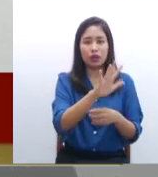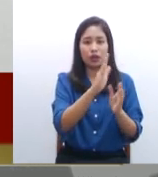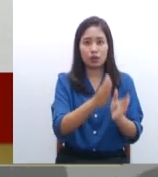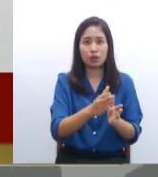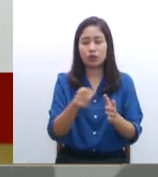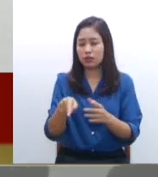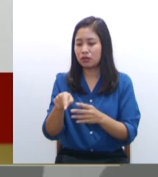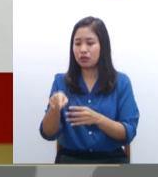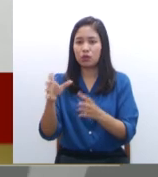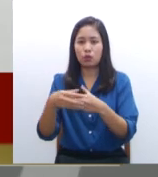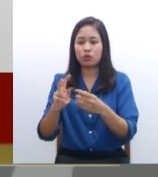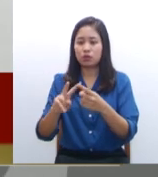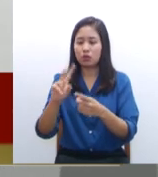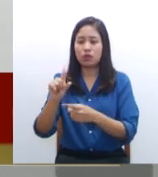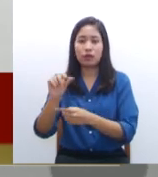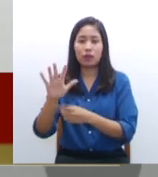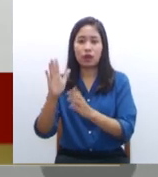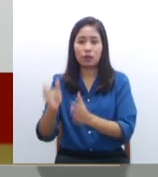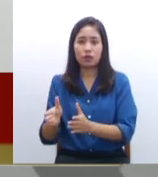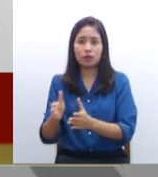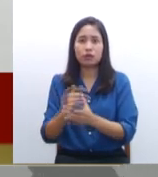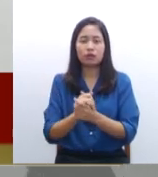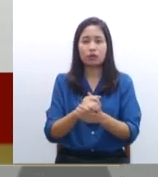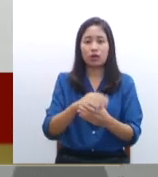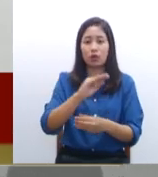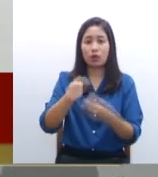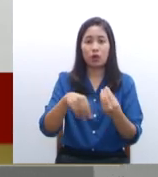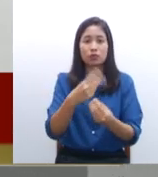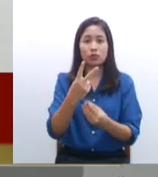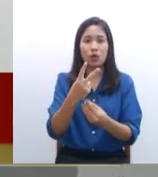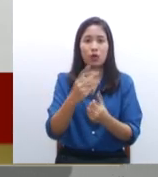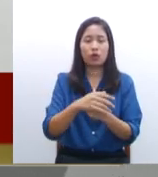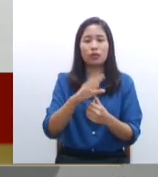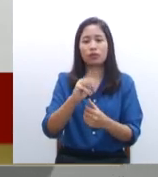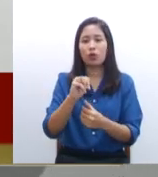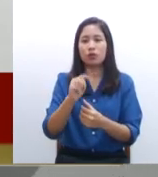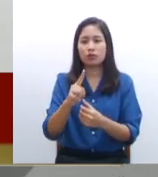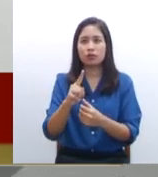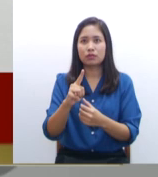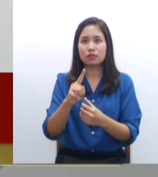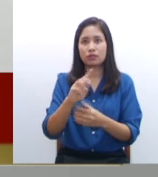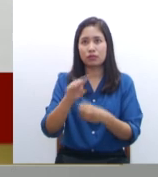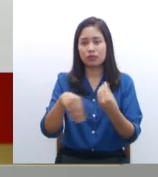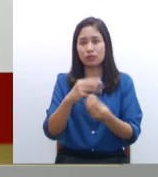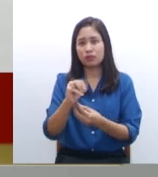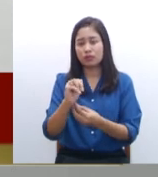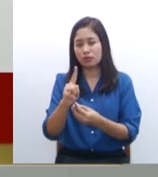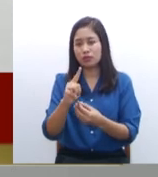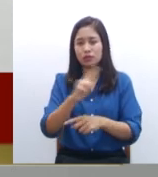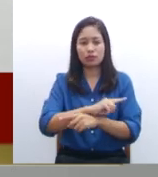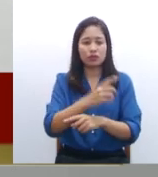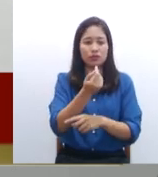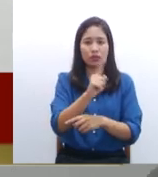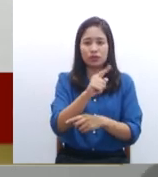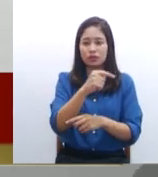จำนวน25คนกำหนดการสอบรอบที่2ของนักเรียนชั้นมัธยมศึกษาปีที่1วันที่